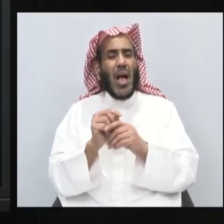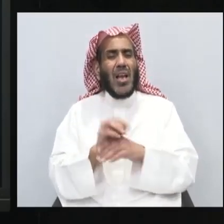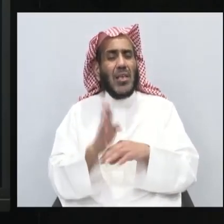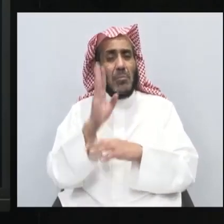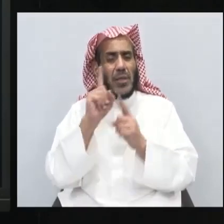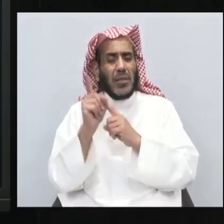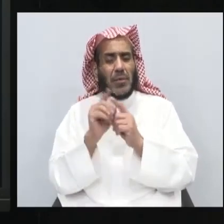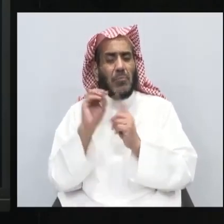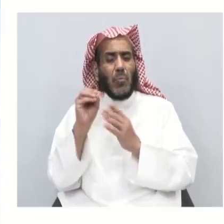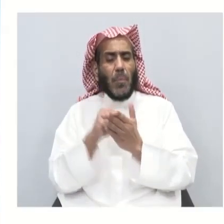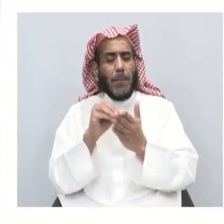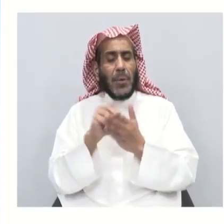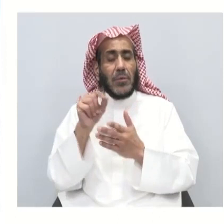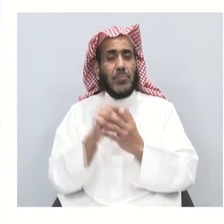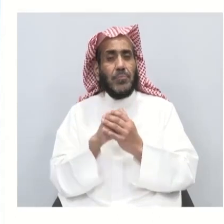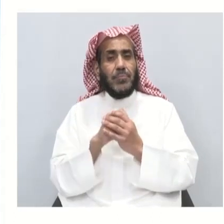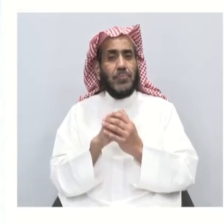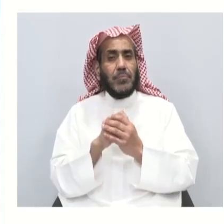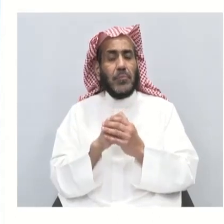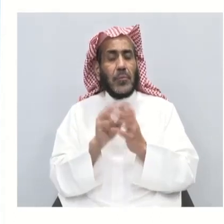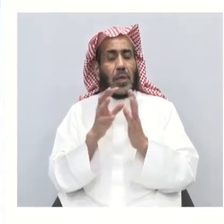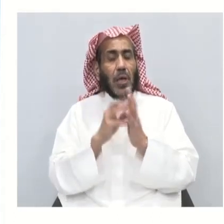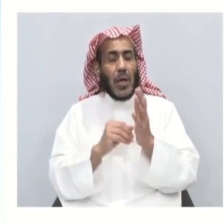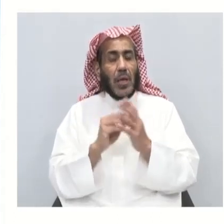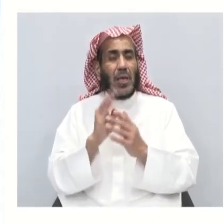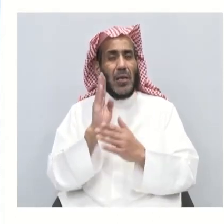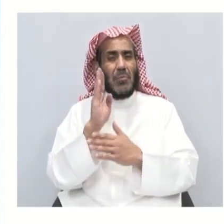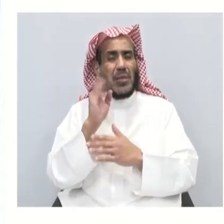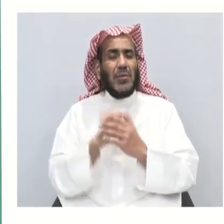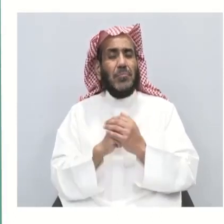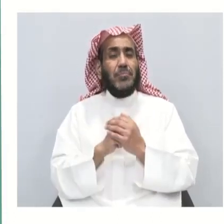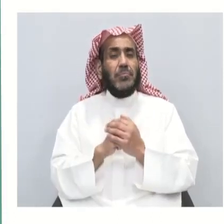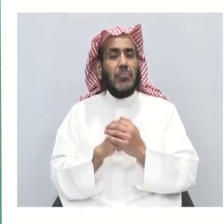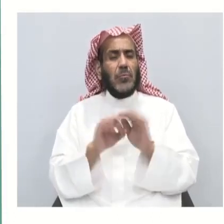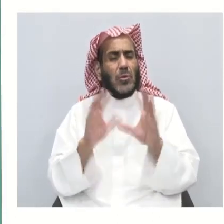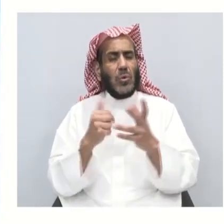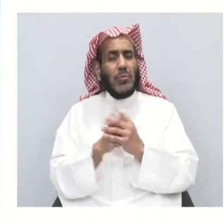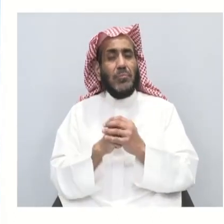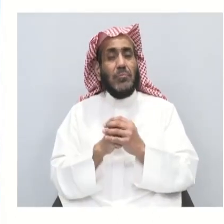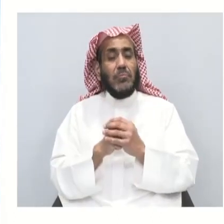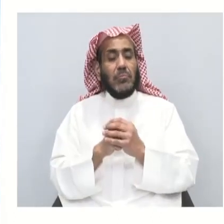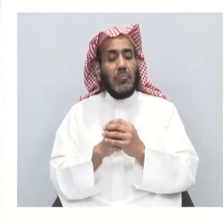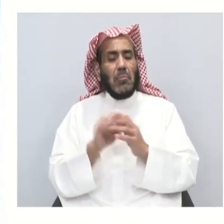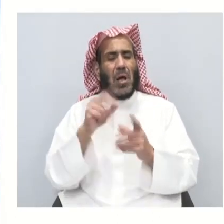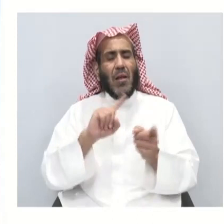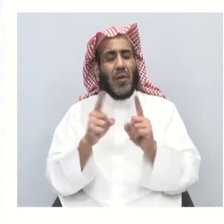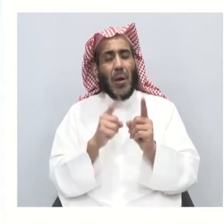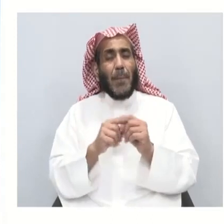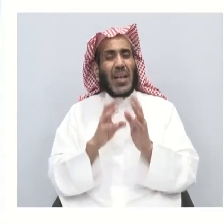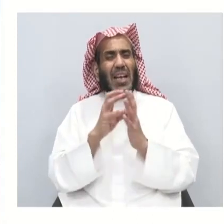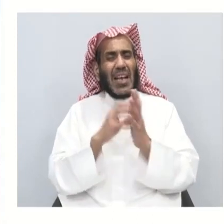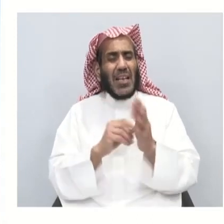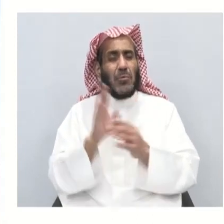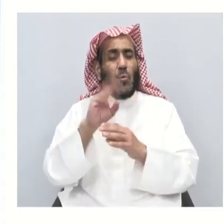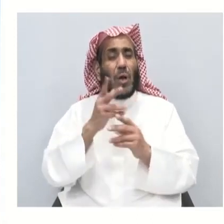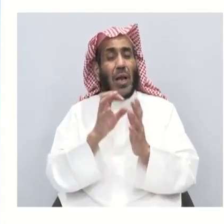صح؟ أحسنتم. هذه خلايا عمادية. يا ترى ما الفرق بين خلايا